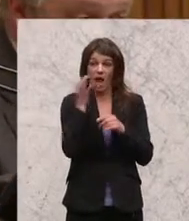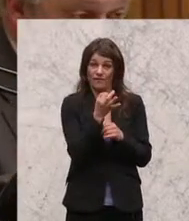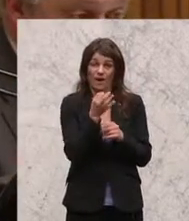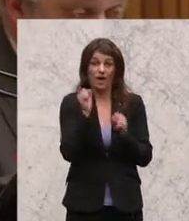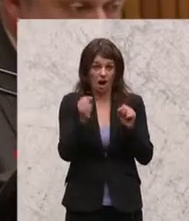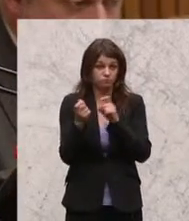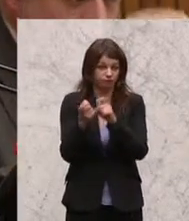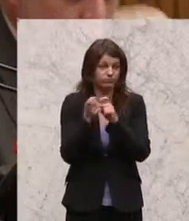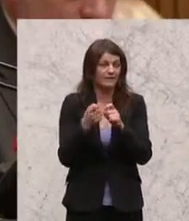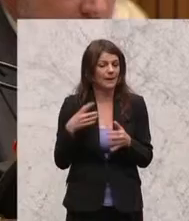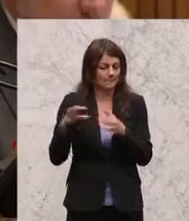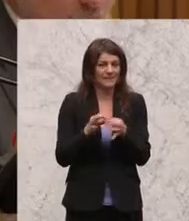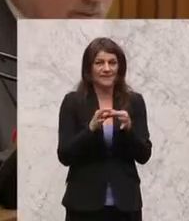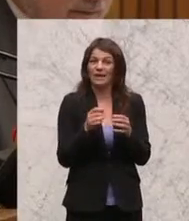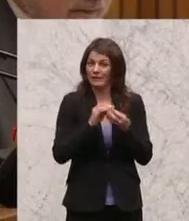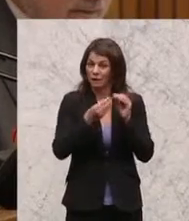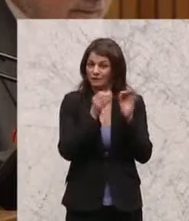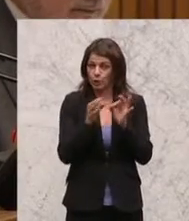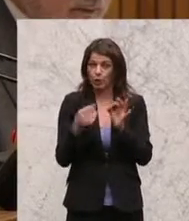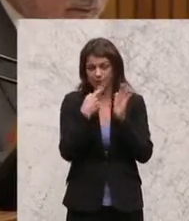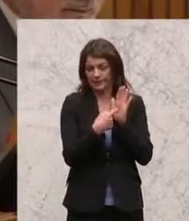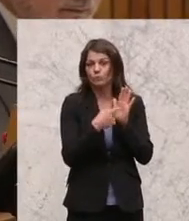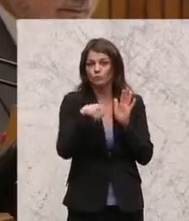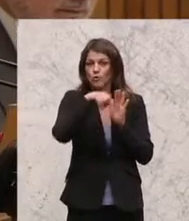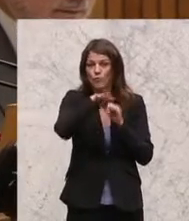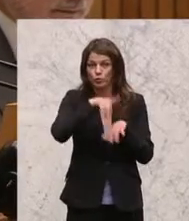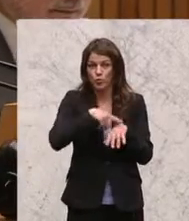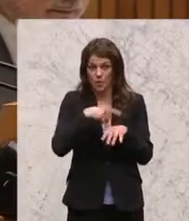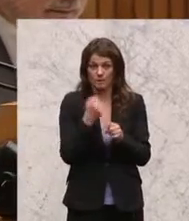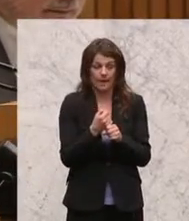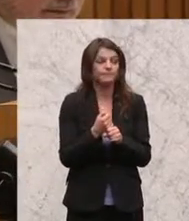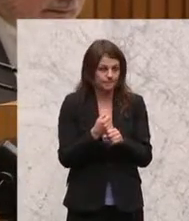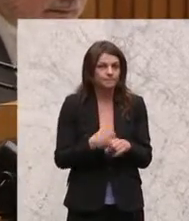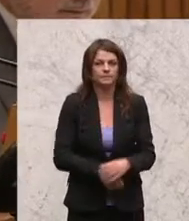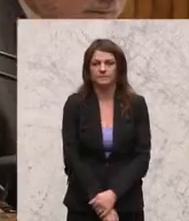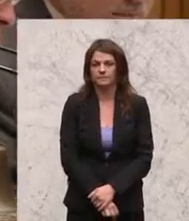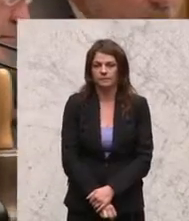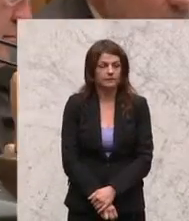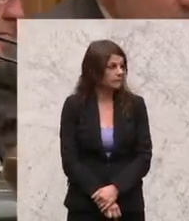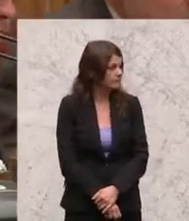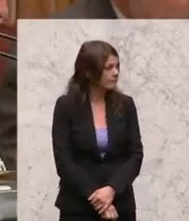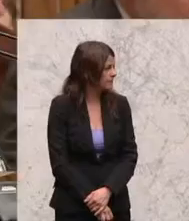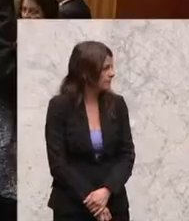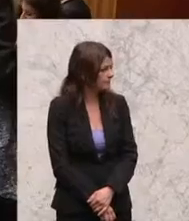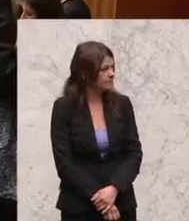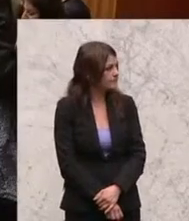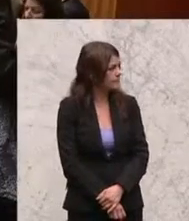Anfrage gemäß der Geschäftsordnung. Ja, also die aktuelle Debatte wurde nun also vom dritten